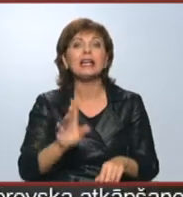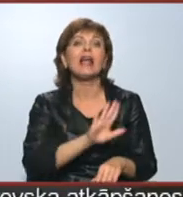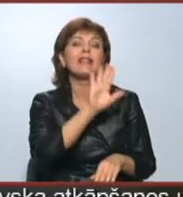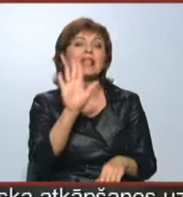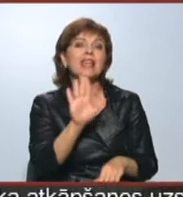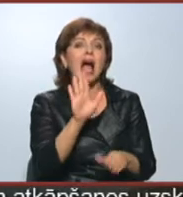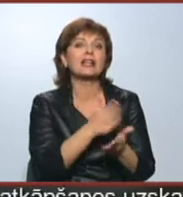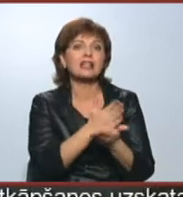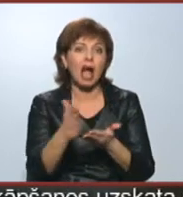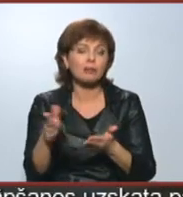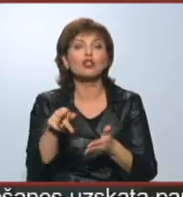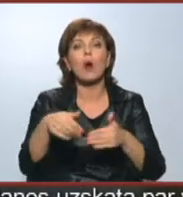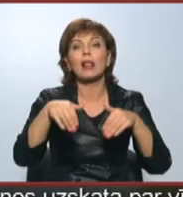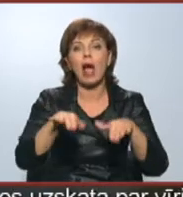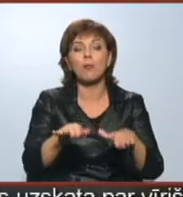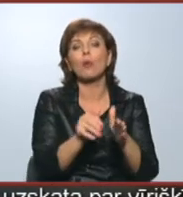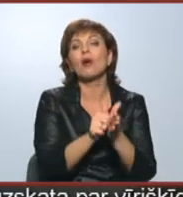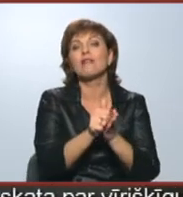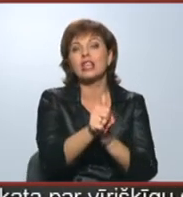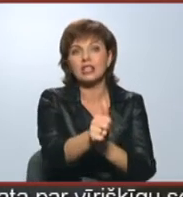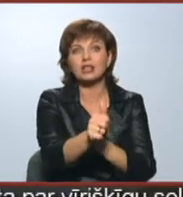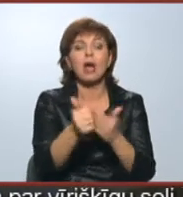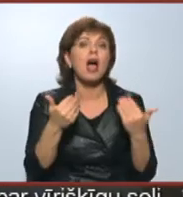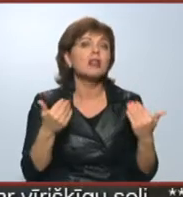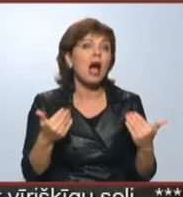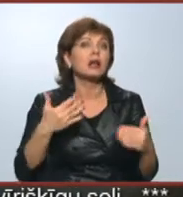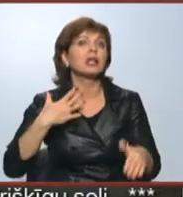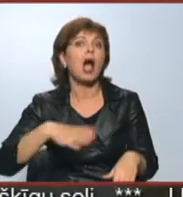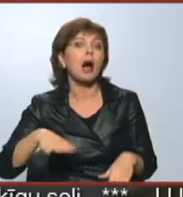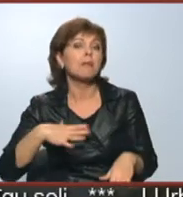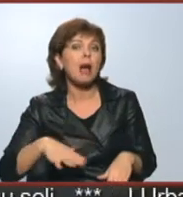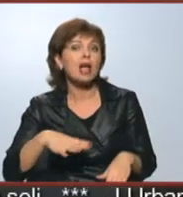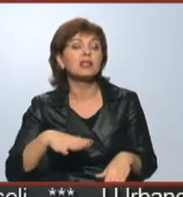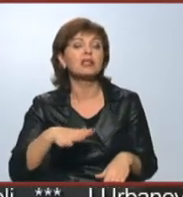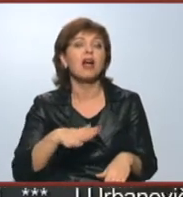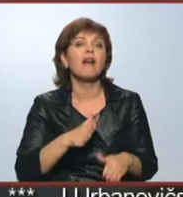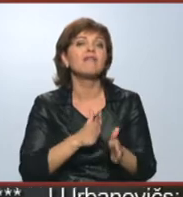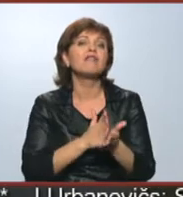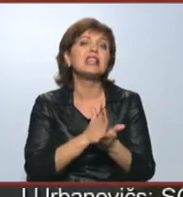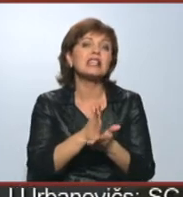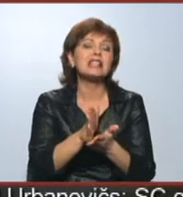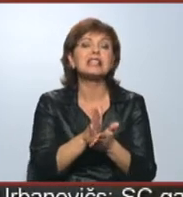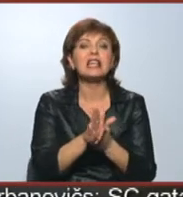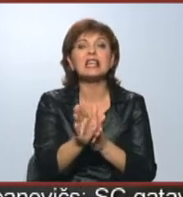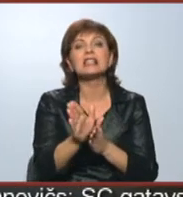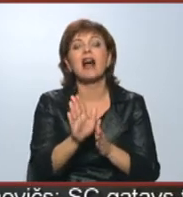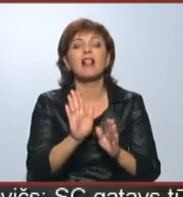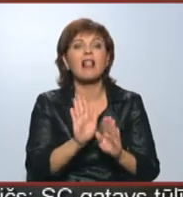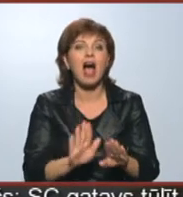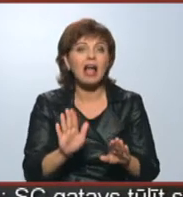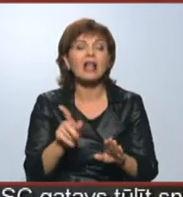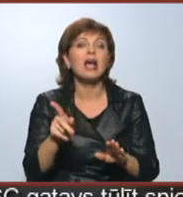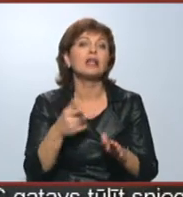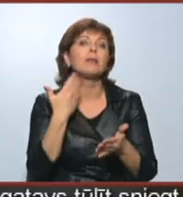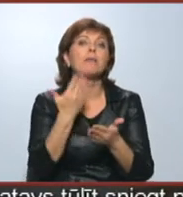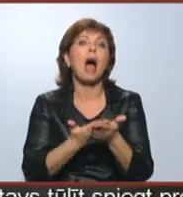kuri ir virzījušies lēmumu. No šobrīd pateikt, kāpēc viņi virzījās lēni, parasti, teiksim, ir tiešām pamatots droši vien